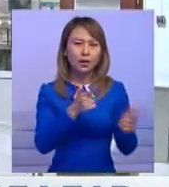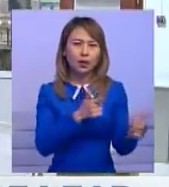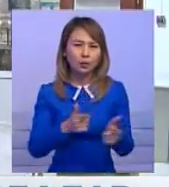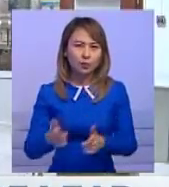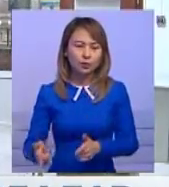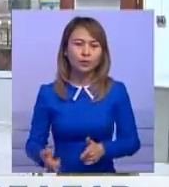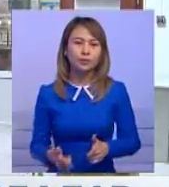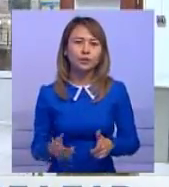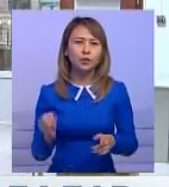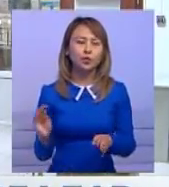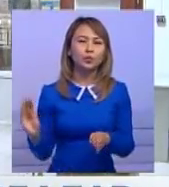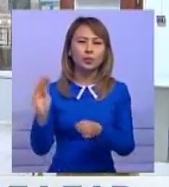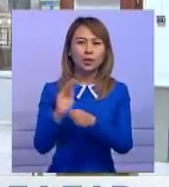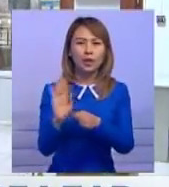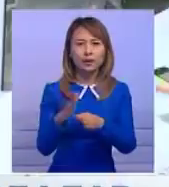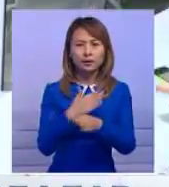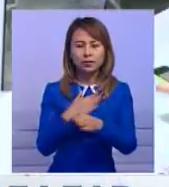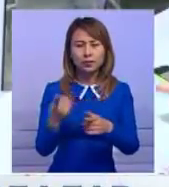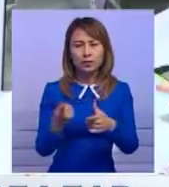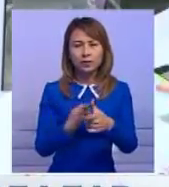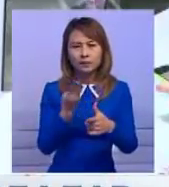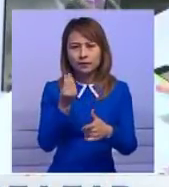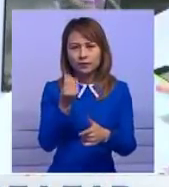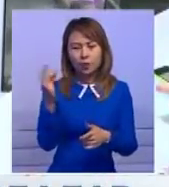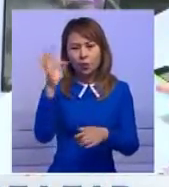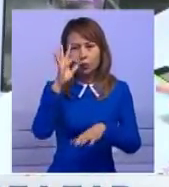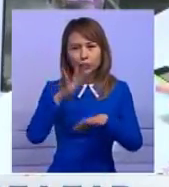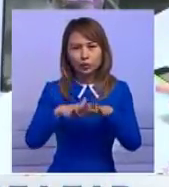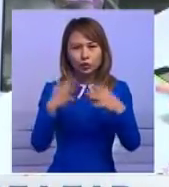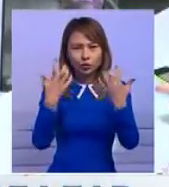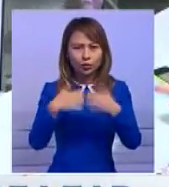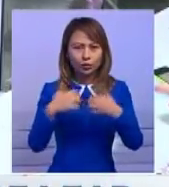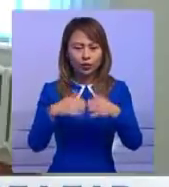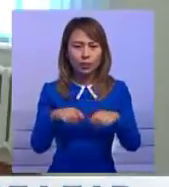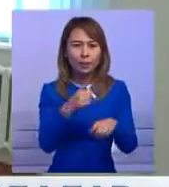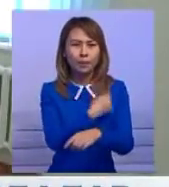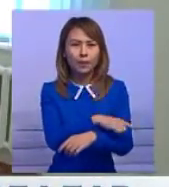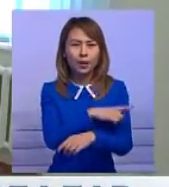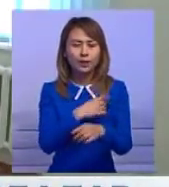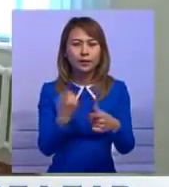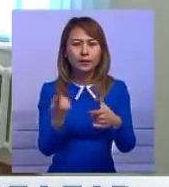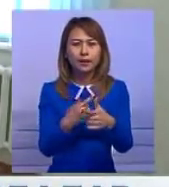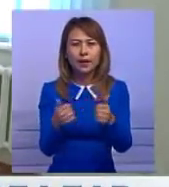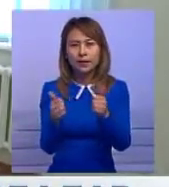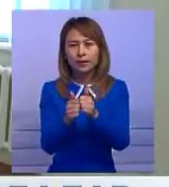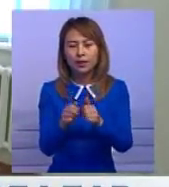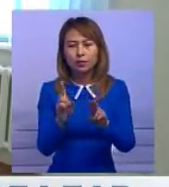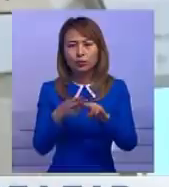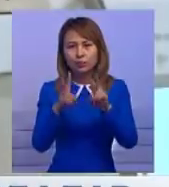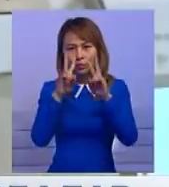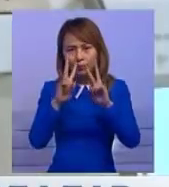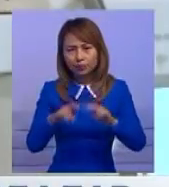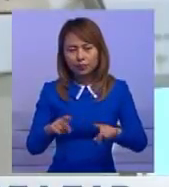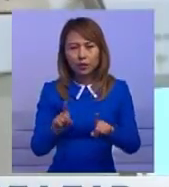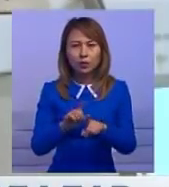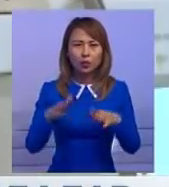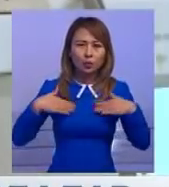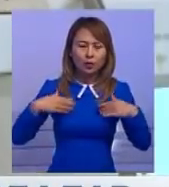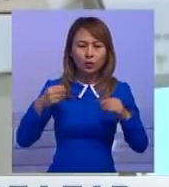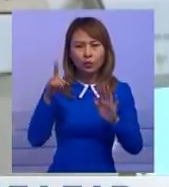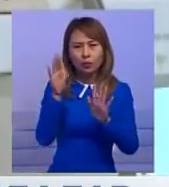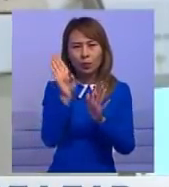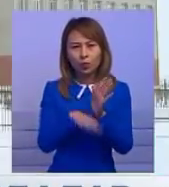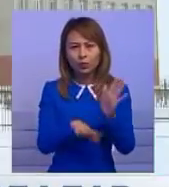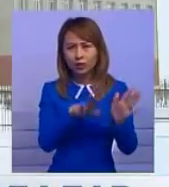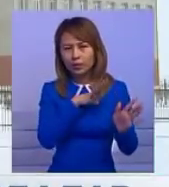дайындалған. Сондай ақ жеке кәсіпкерлердің қаржысы есебінен облыста өкпе аурулары ауруханасы жанынан диагностикалық орталық ашылмақ. Орталық өкпе дертін асқынбай тұрып